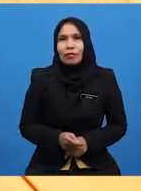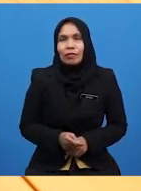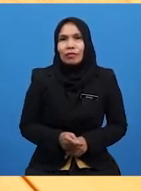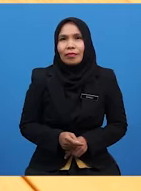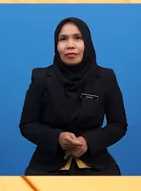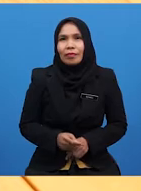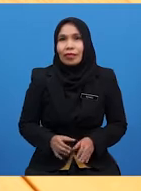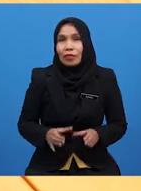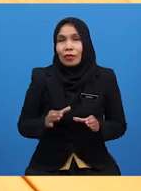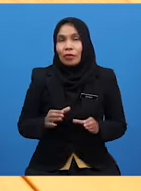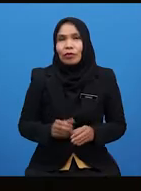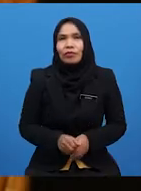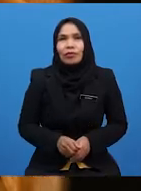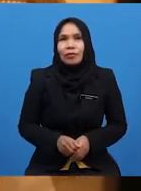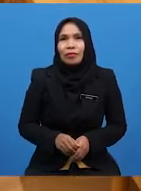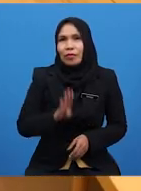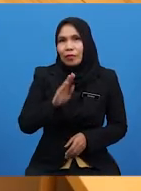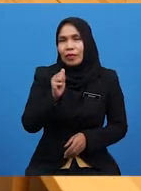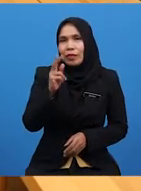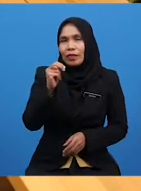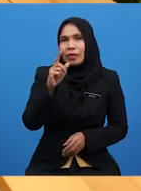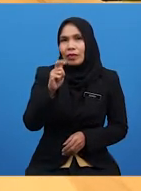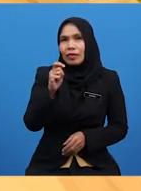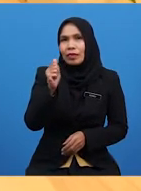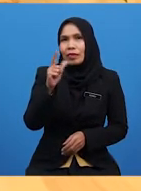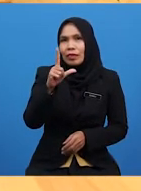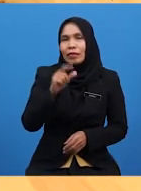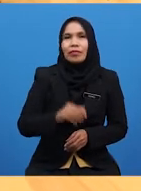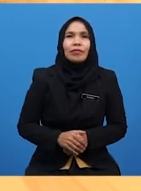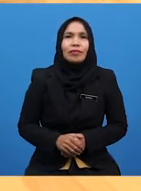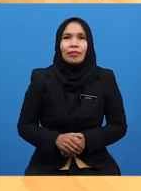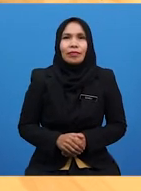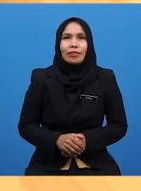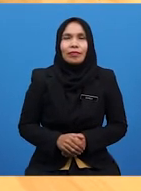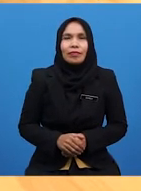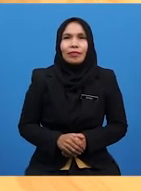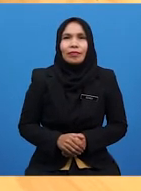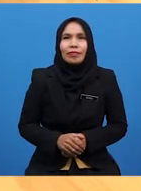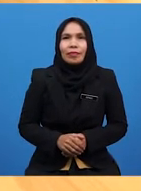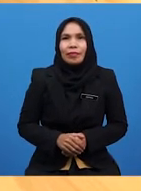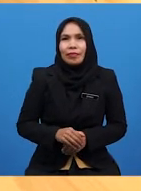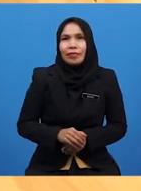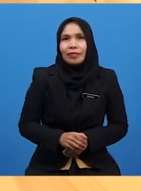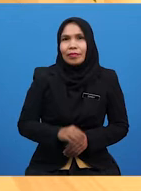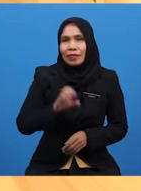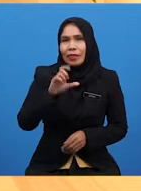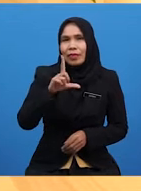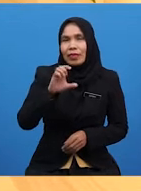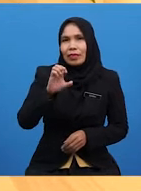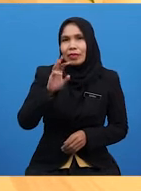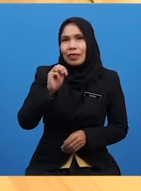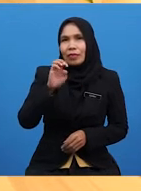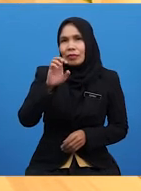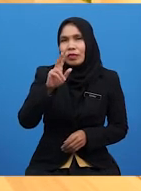Cushion untuk kese and controls yaitu ruang sempit dengan elemen besar berat dan